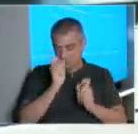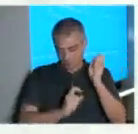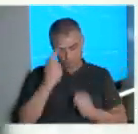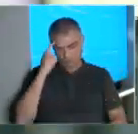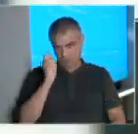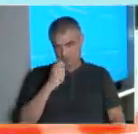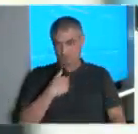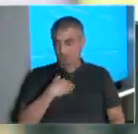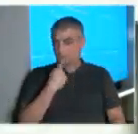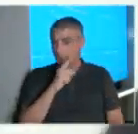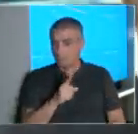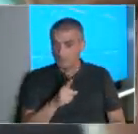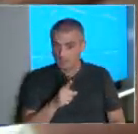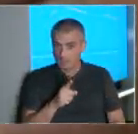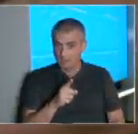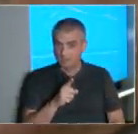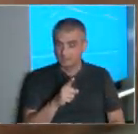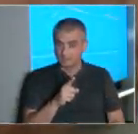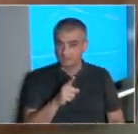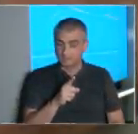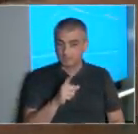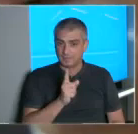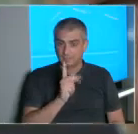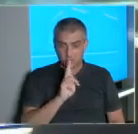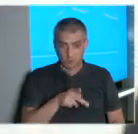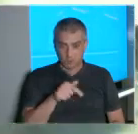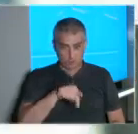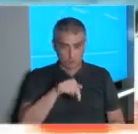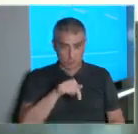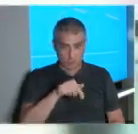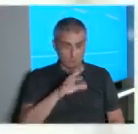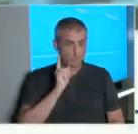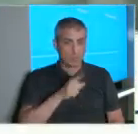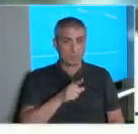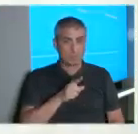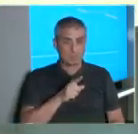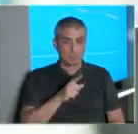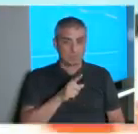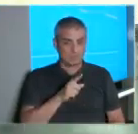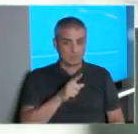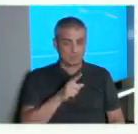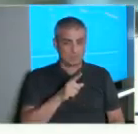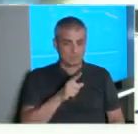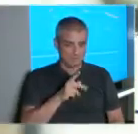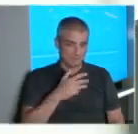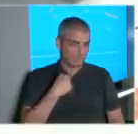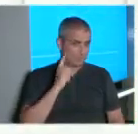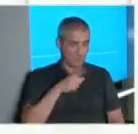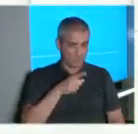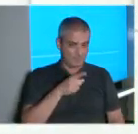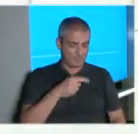פיקחים, אני רוצה לומר לך, אלה שיש להם כאן, מה שנקרא הבסטה, אני קורא